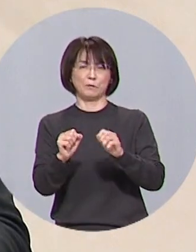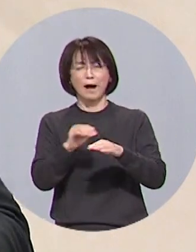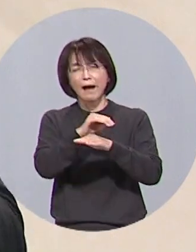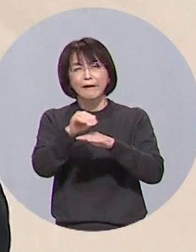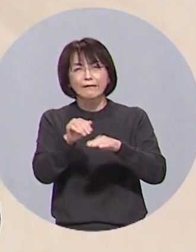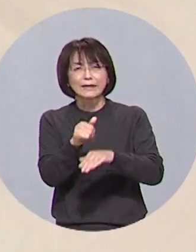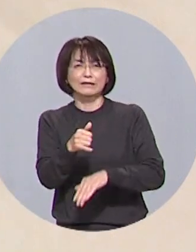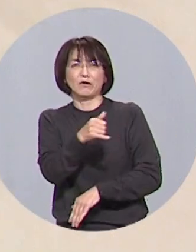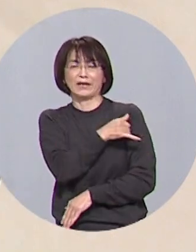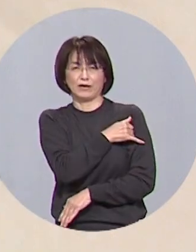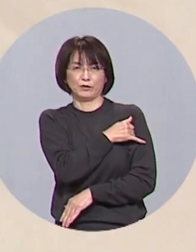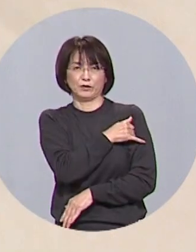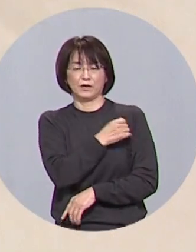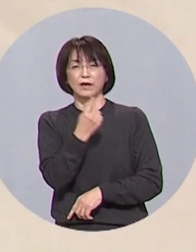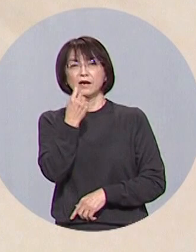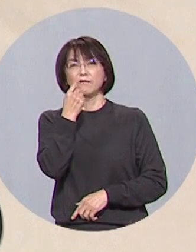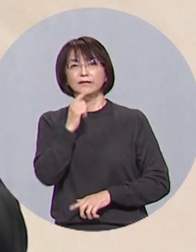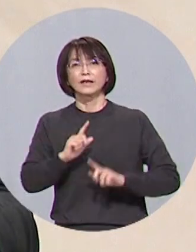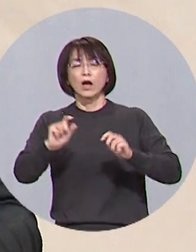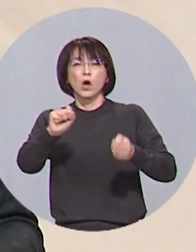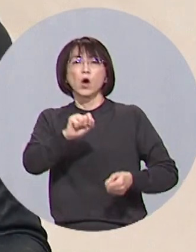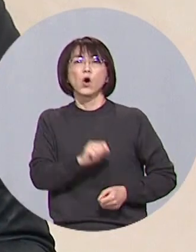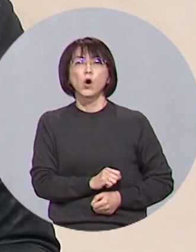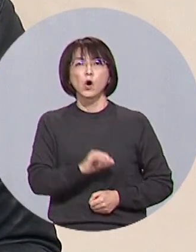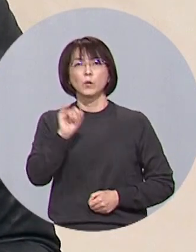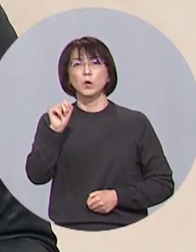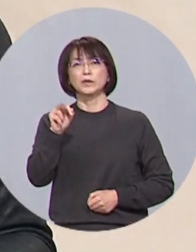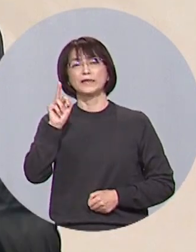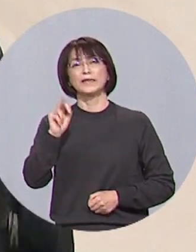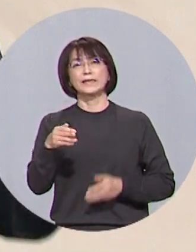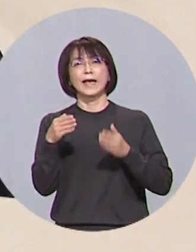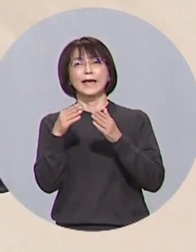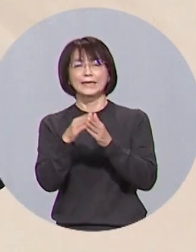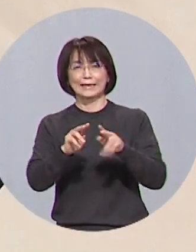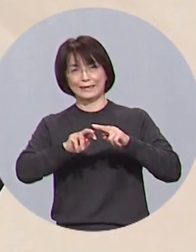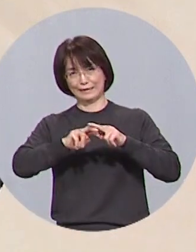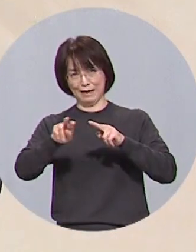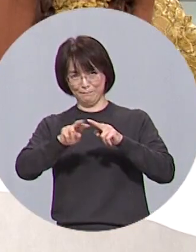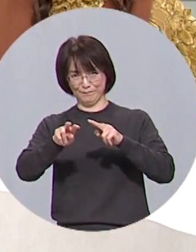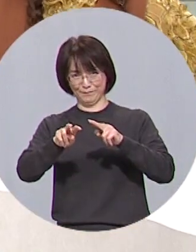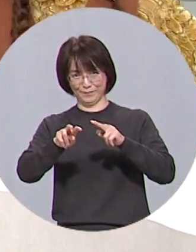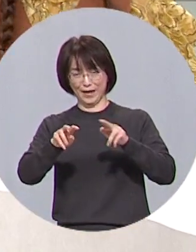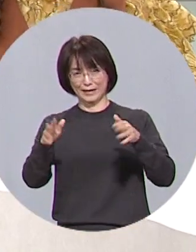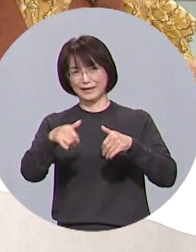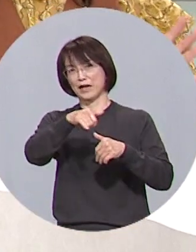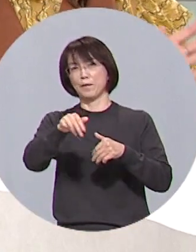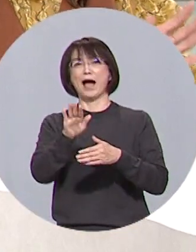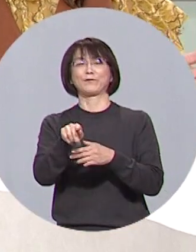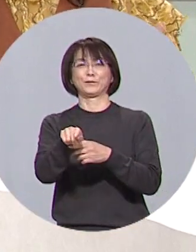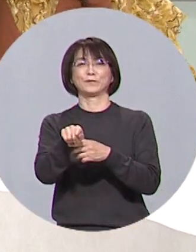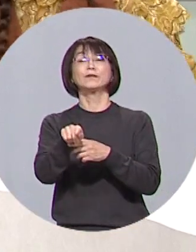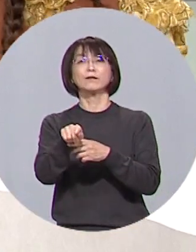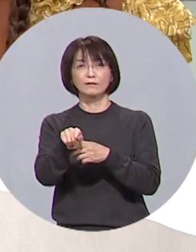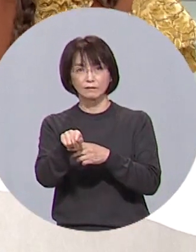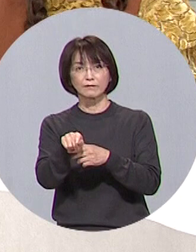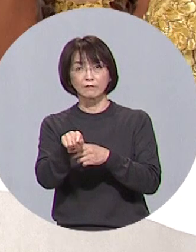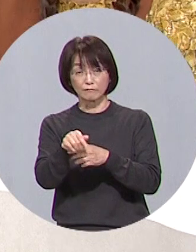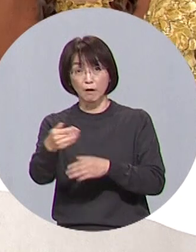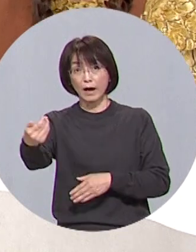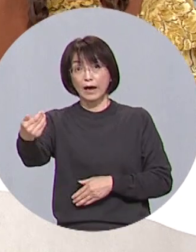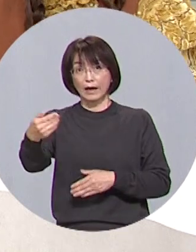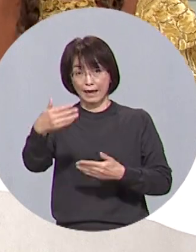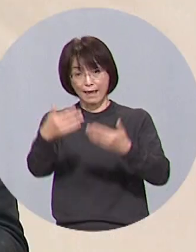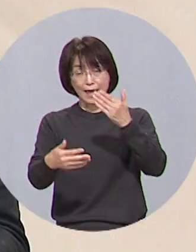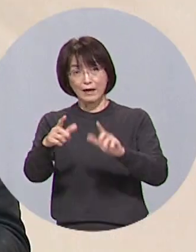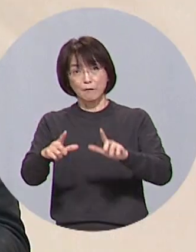けど、僕は東武伊勢崎線の役で出てるんですよ。お、はい、春日部がありますんで。 そうですよね。出演のオファーを受けた時